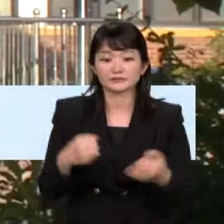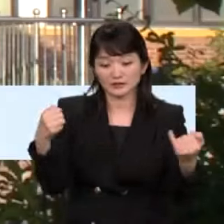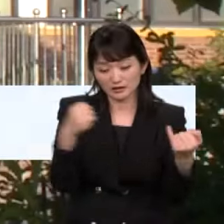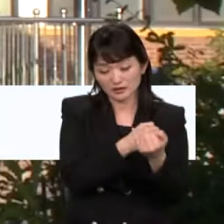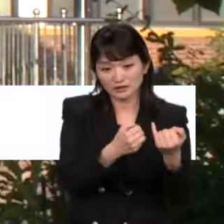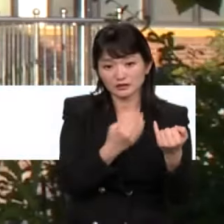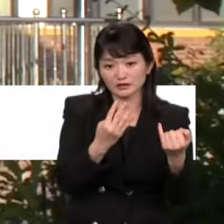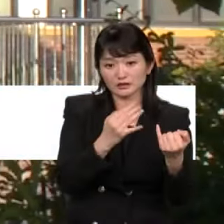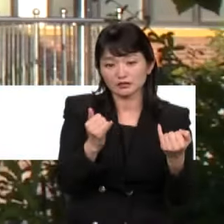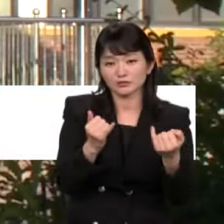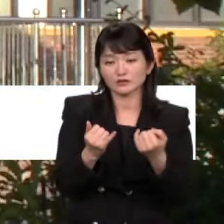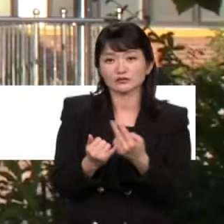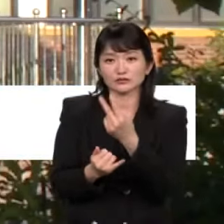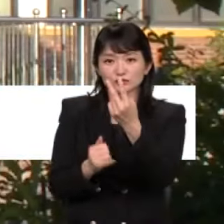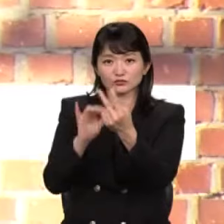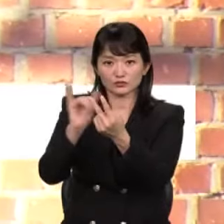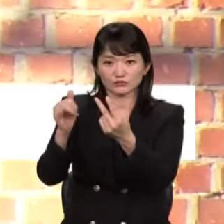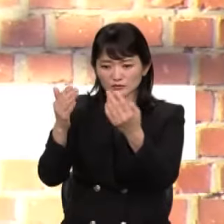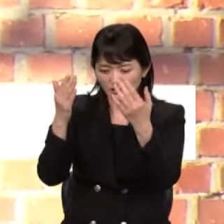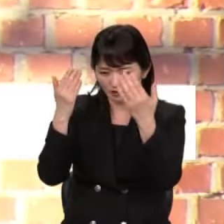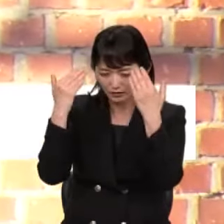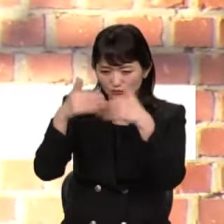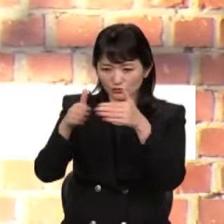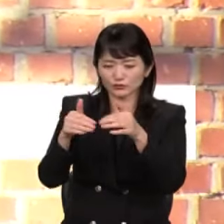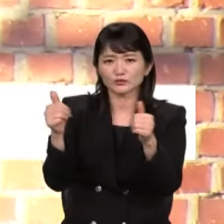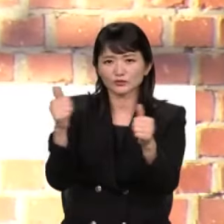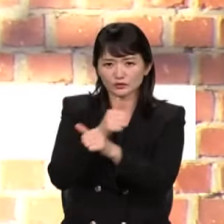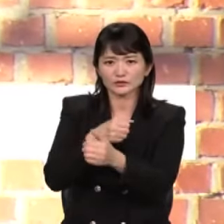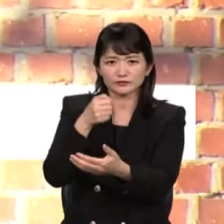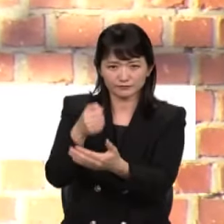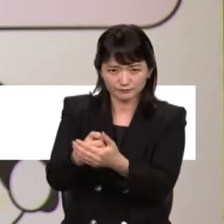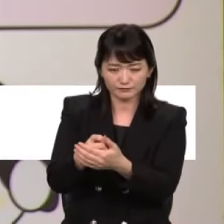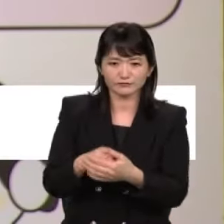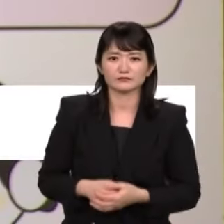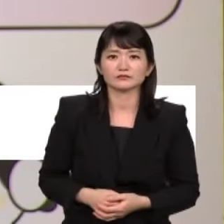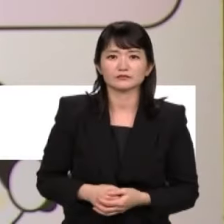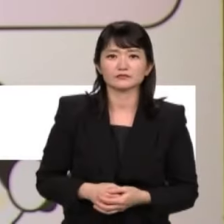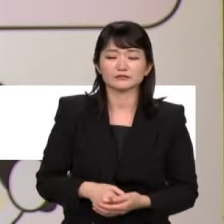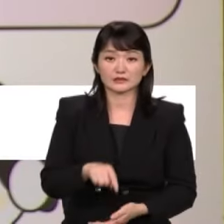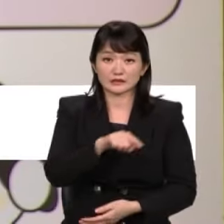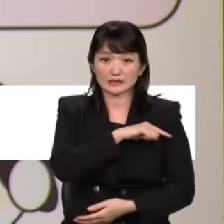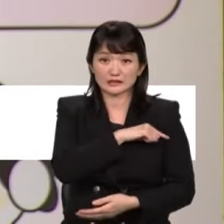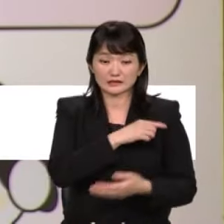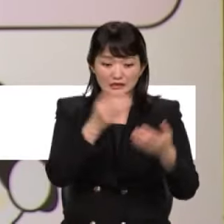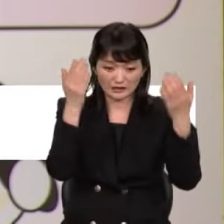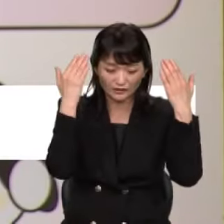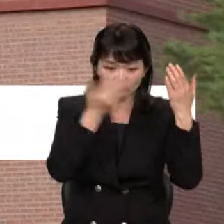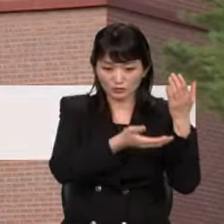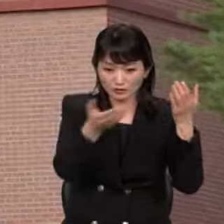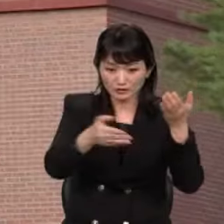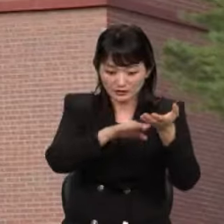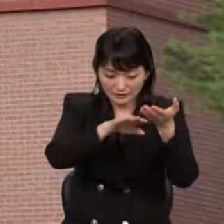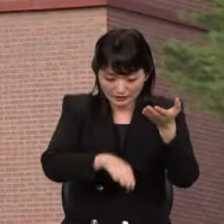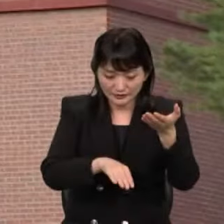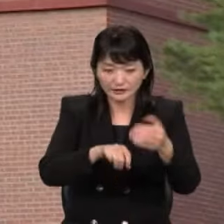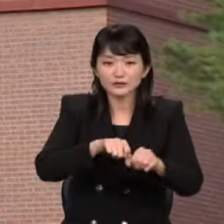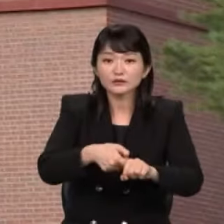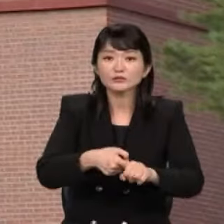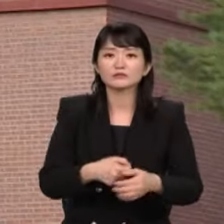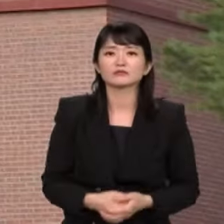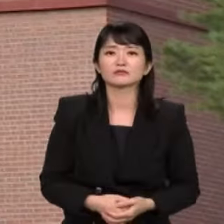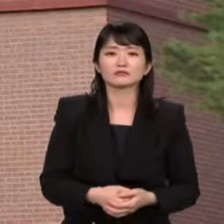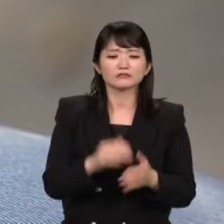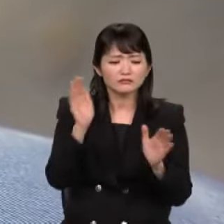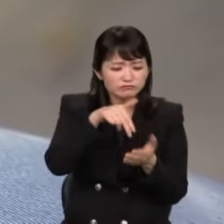4명, 그중 2명에 대해 학급 교체를 결정했습니다. 가장 강한 전학 아랫단계 조치입니다. 아이는 이해할 수